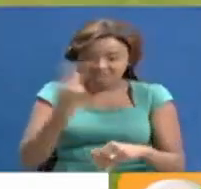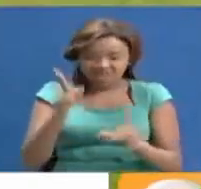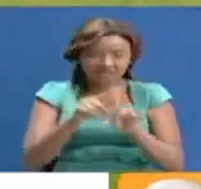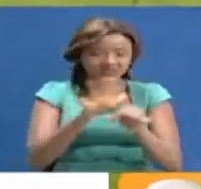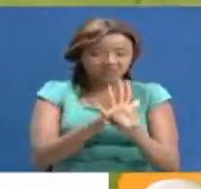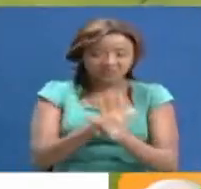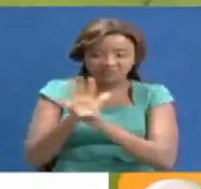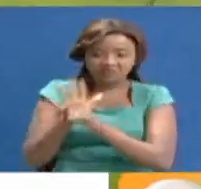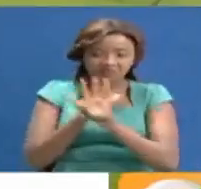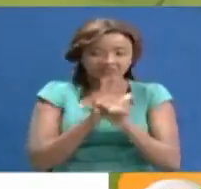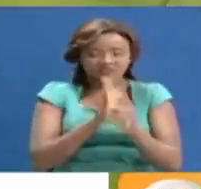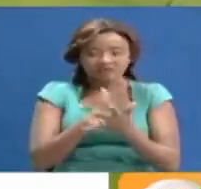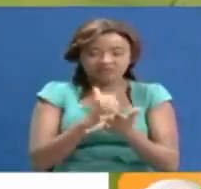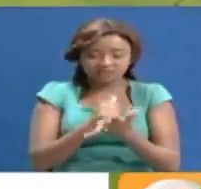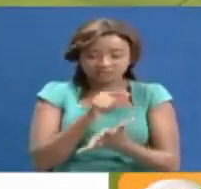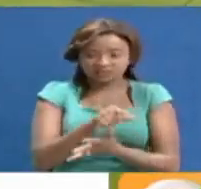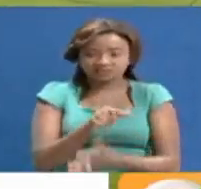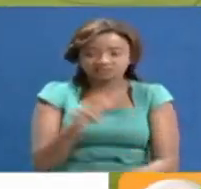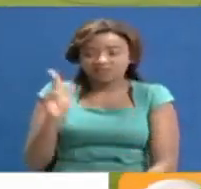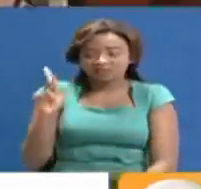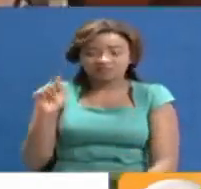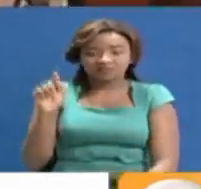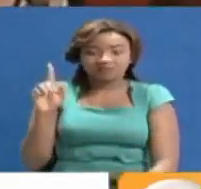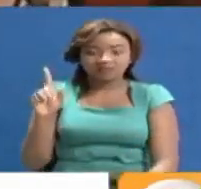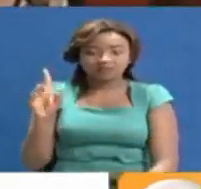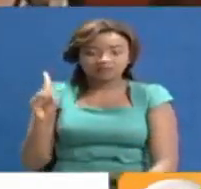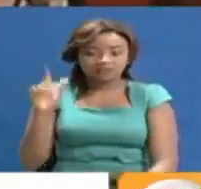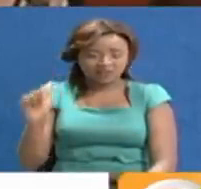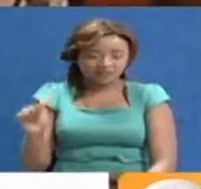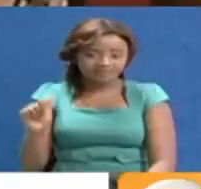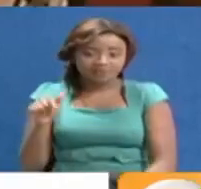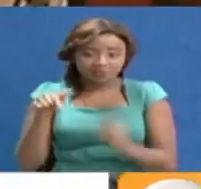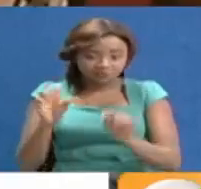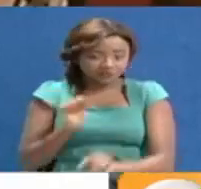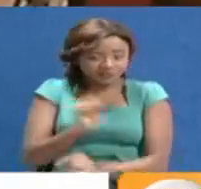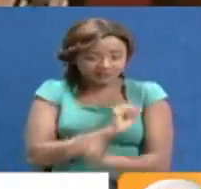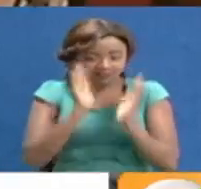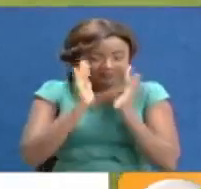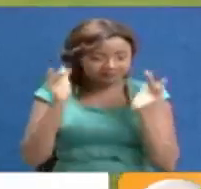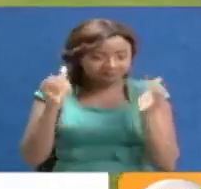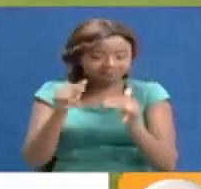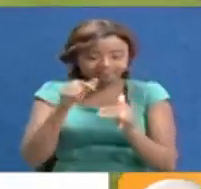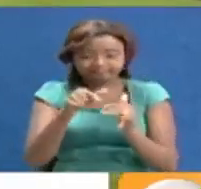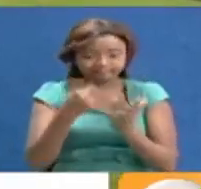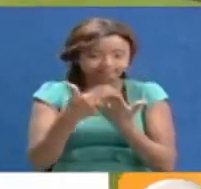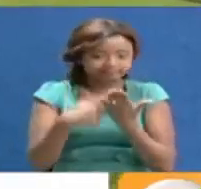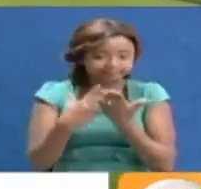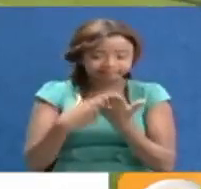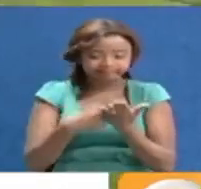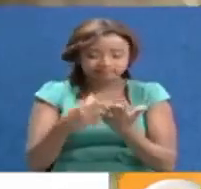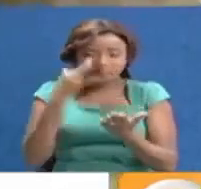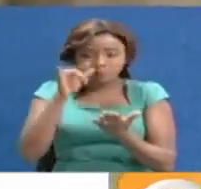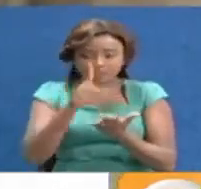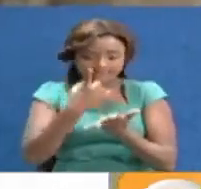mamlaka ya kusimami ya ukulima wa majani chai KTDA. Hileo maseneta wakizamia mswada wa majani chai ambao